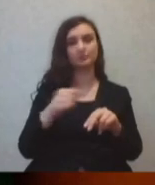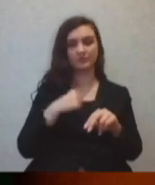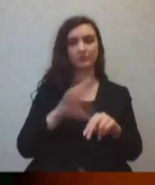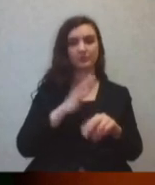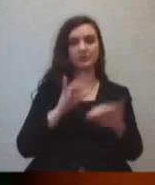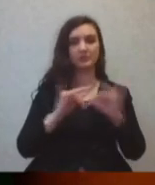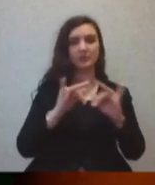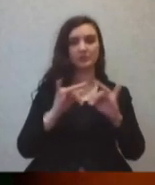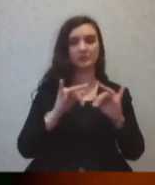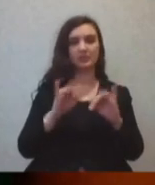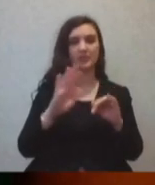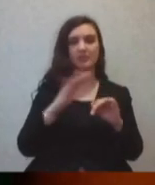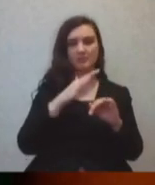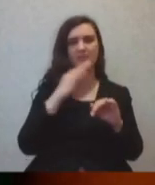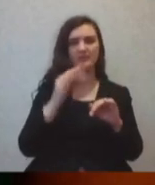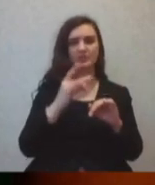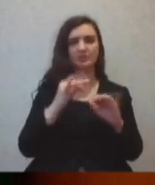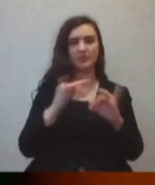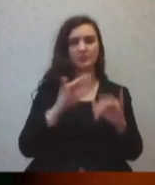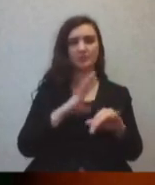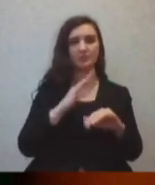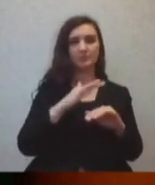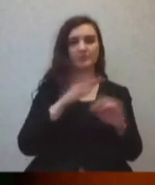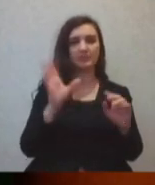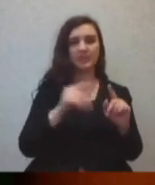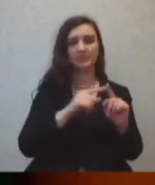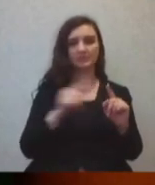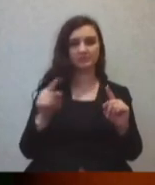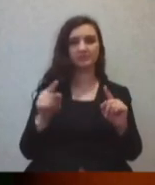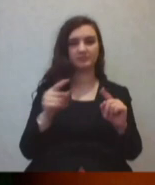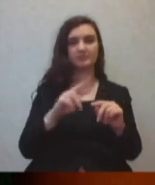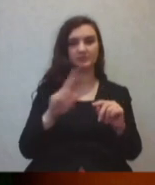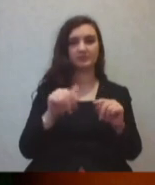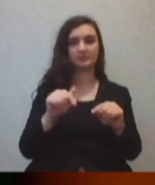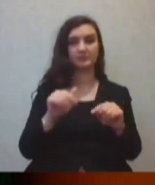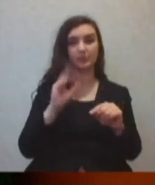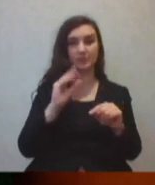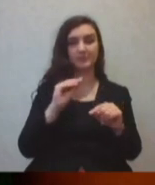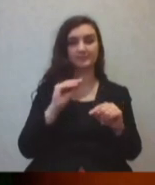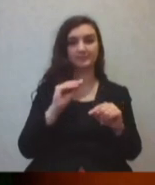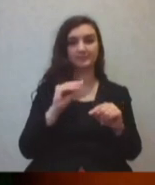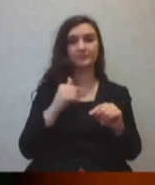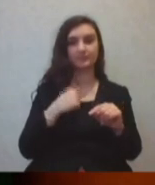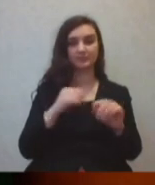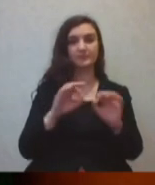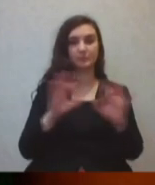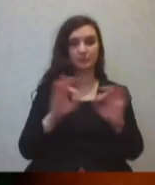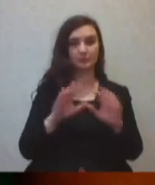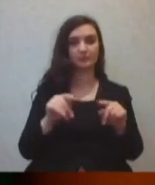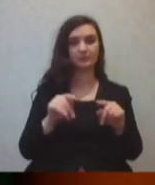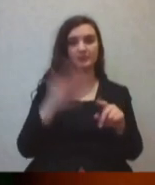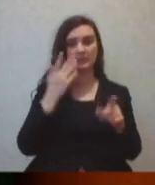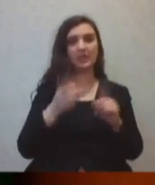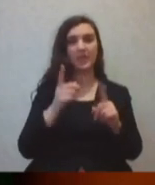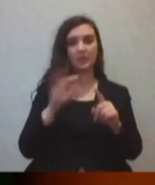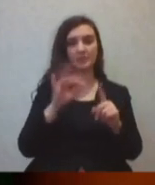გქონდა არაერთი საუბარი, არამედ საუბრების მთელი ციკლი. და როდესაც ჩვენ ლაპარაკობთ